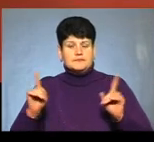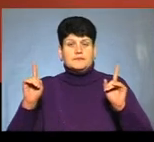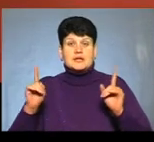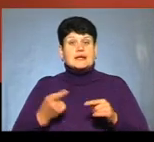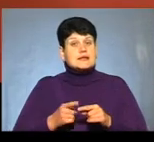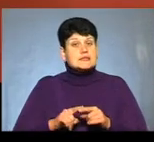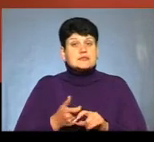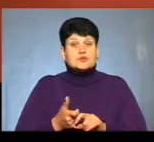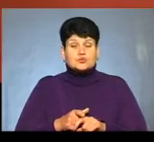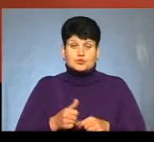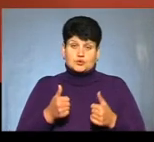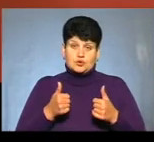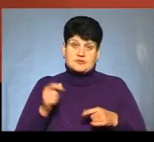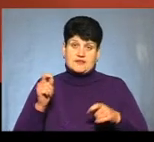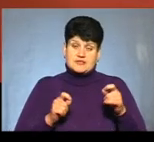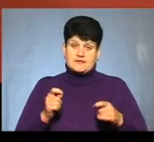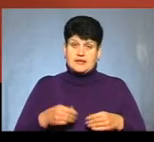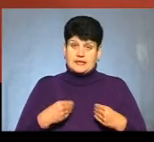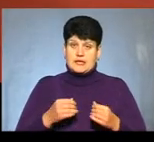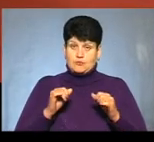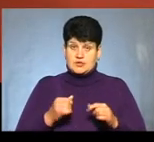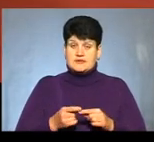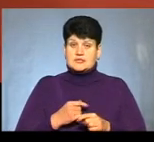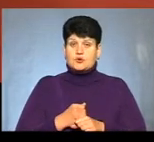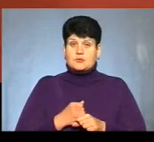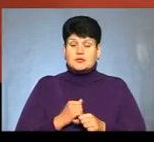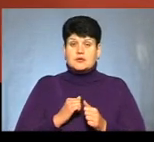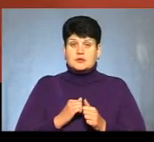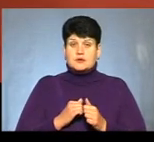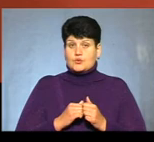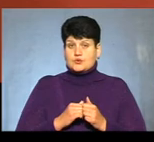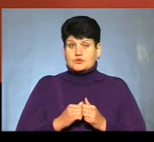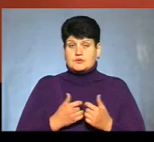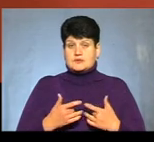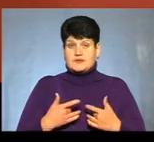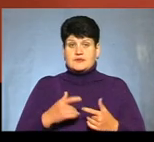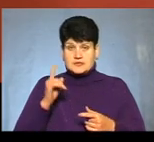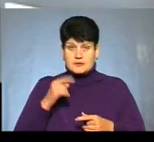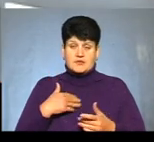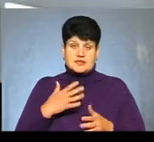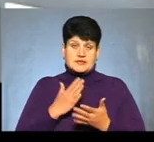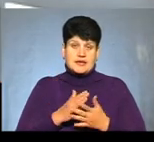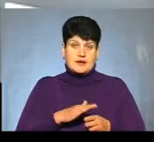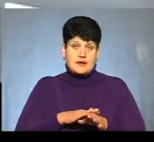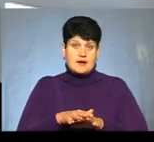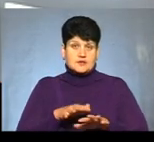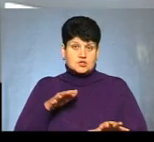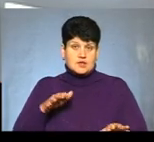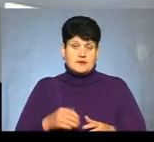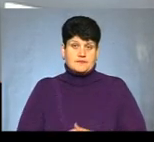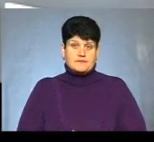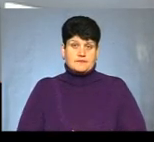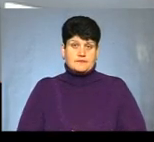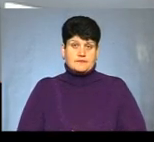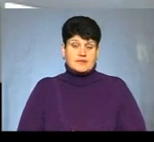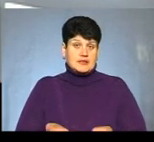інша манера. І це дуже добре. Це фестиваль наш дає можливість це робити. Ми на кожну виставу маємо аншлаг. Це протягом тижня, ви знаєте, наш Тернопільський театральний